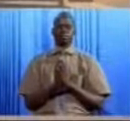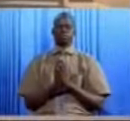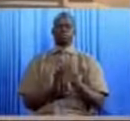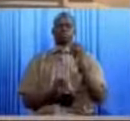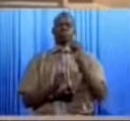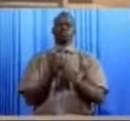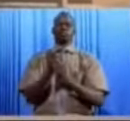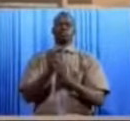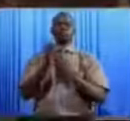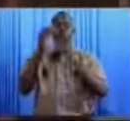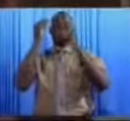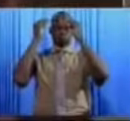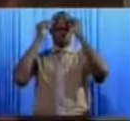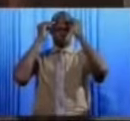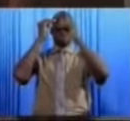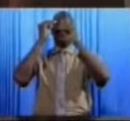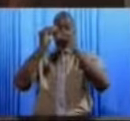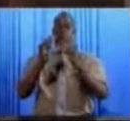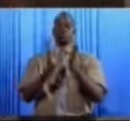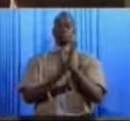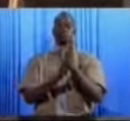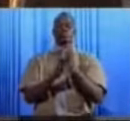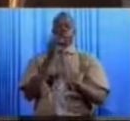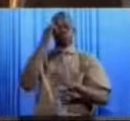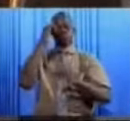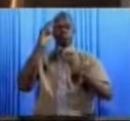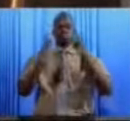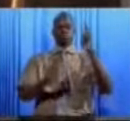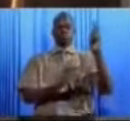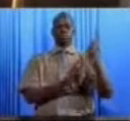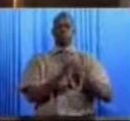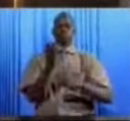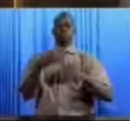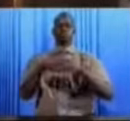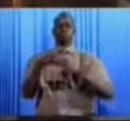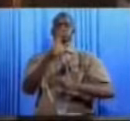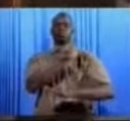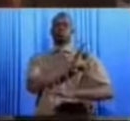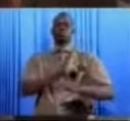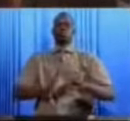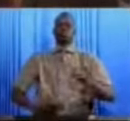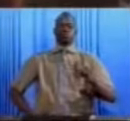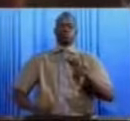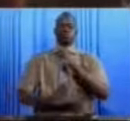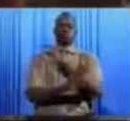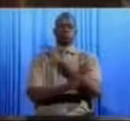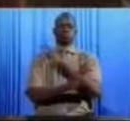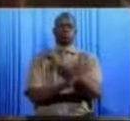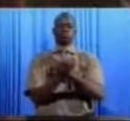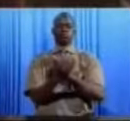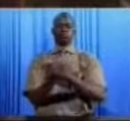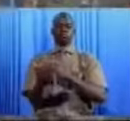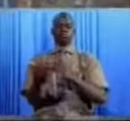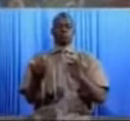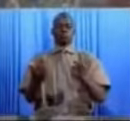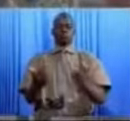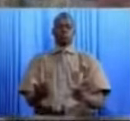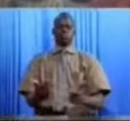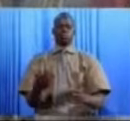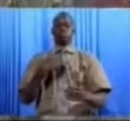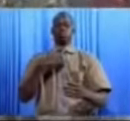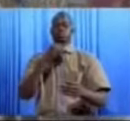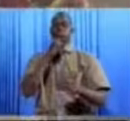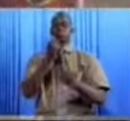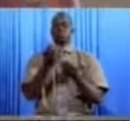près de soucis d'école pour la population du village du down ngondet dans la commune de komsilga les enfants de la localité nous non plus à